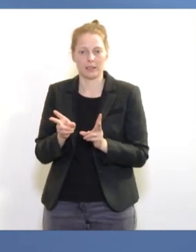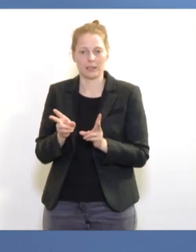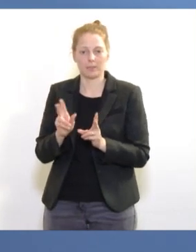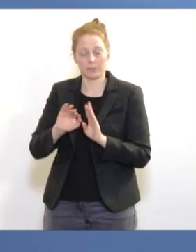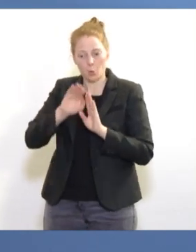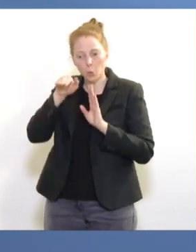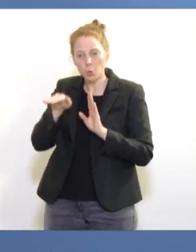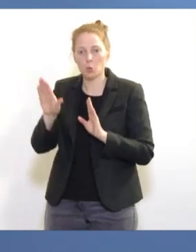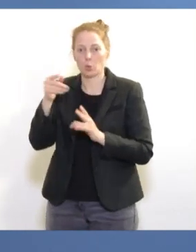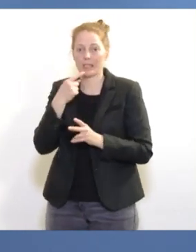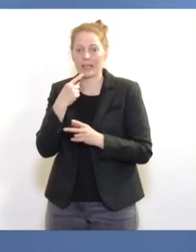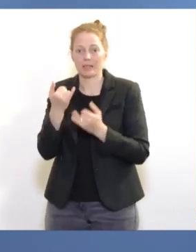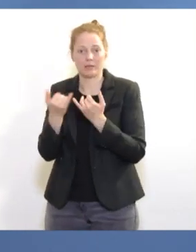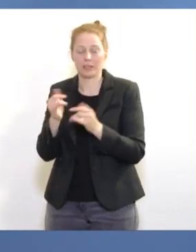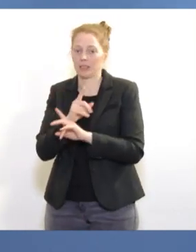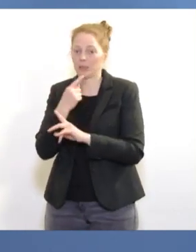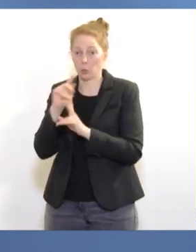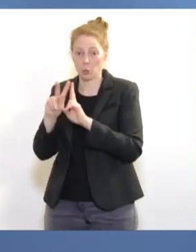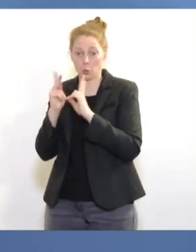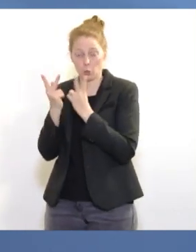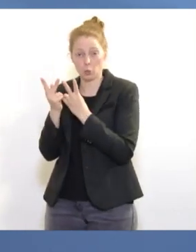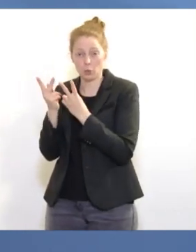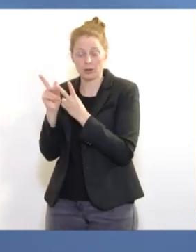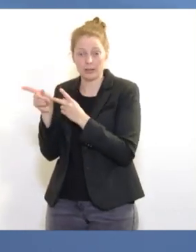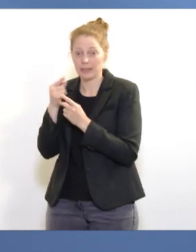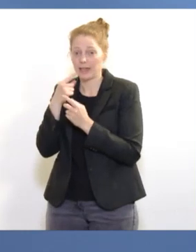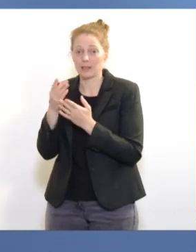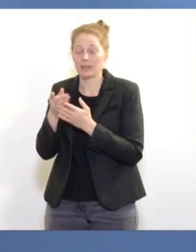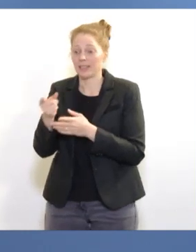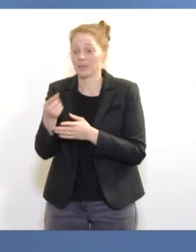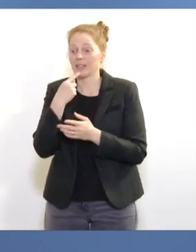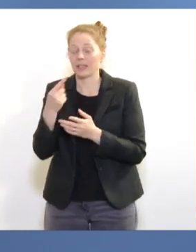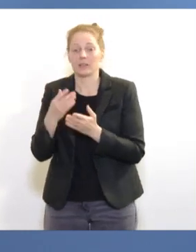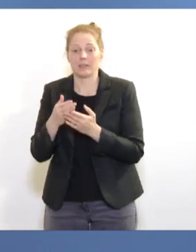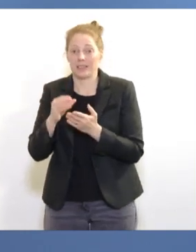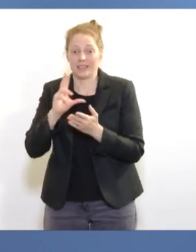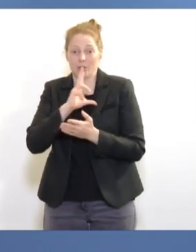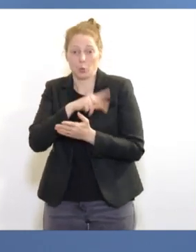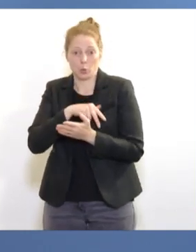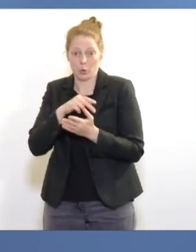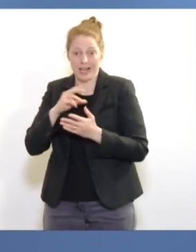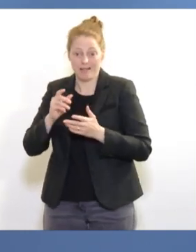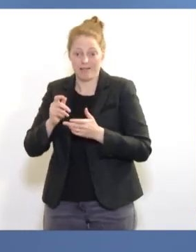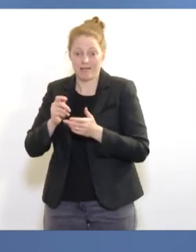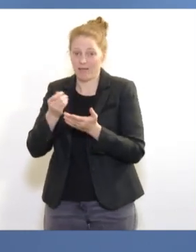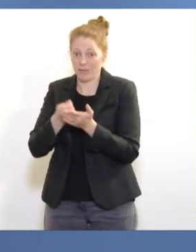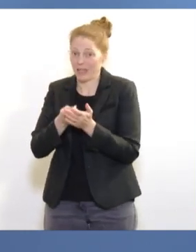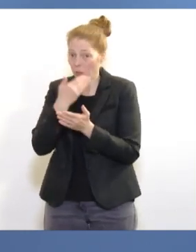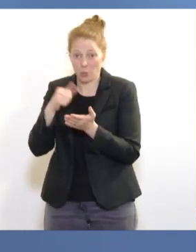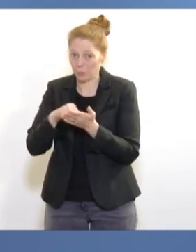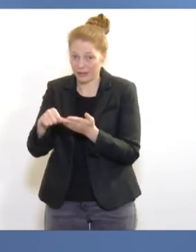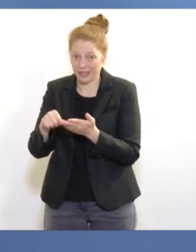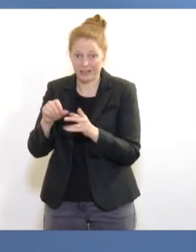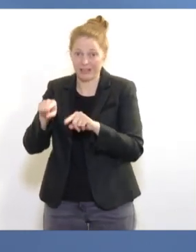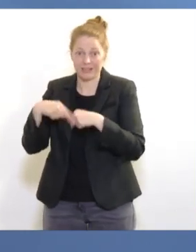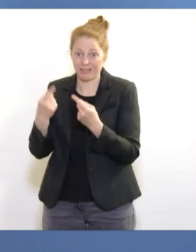Konjunkturrat kein Demand ungeholt von einem Betrieb, der noch Rückstand hat bei den Chargesozialen. Hier